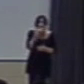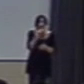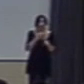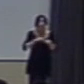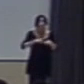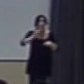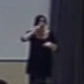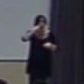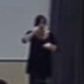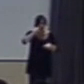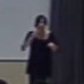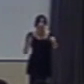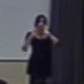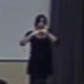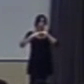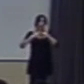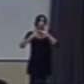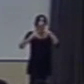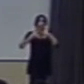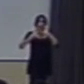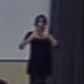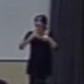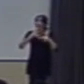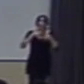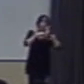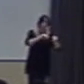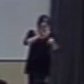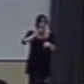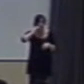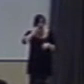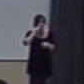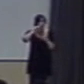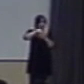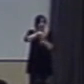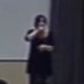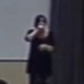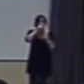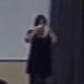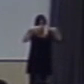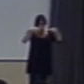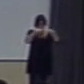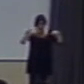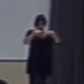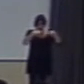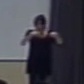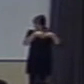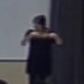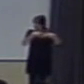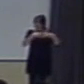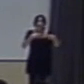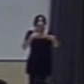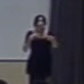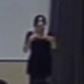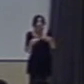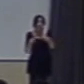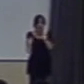per poder-se connectar al wifi, aquí tenen l'usuari i quina és la contrasenya, dins del Twitter, utilitzant el hashtag taller de debat,